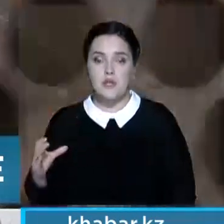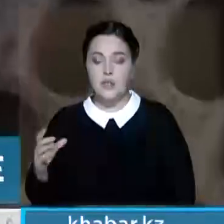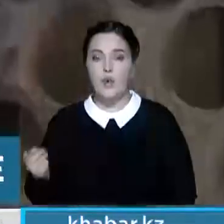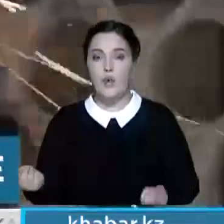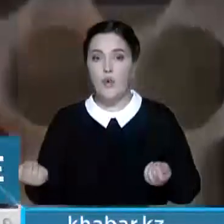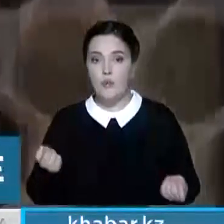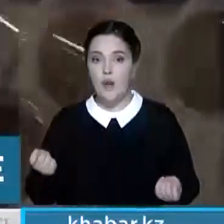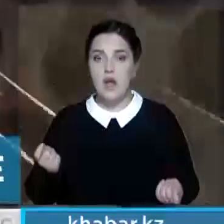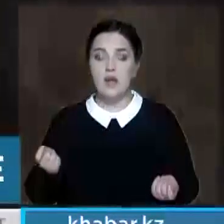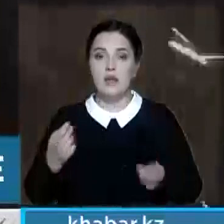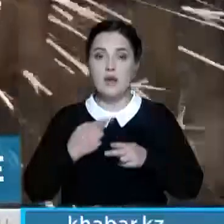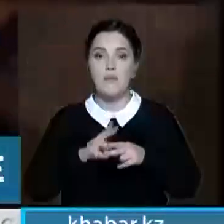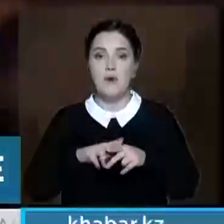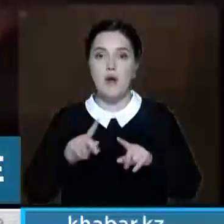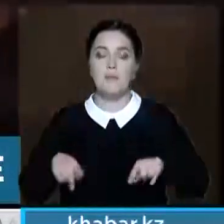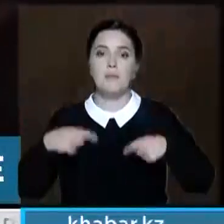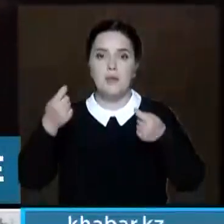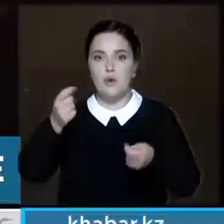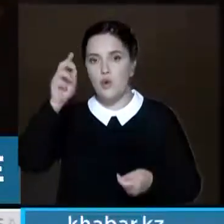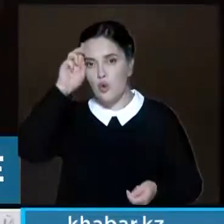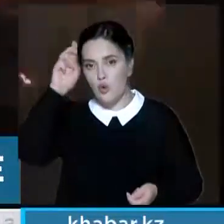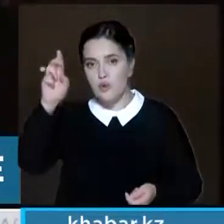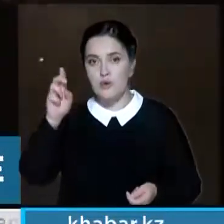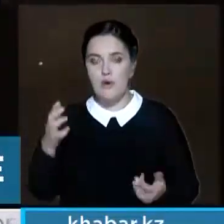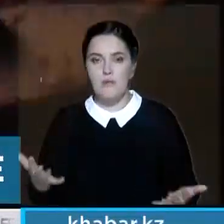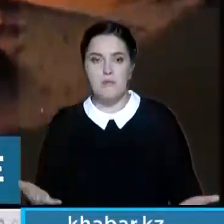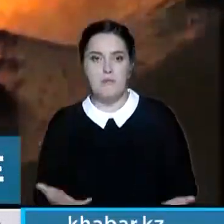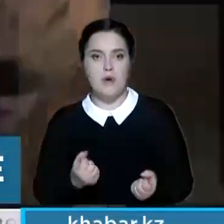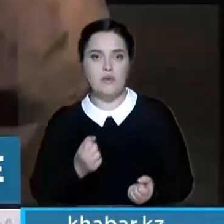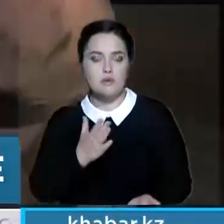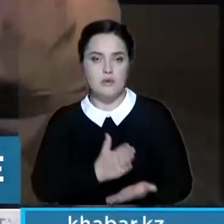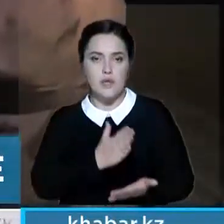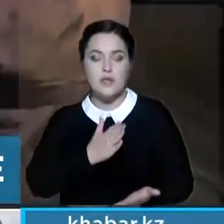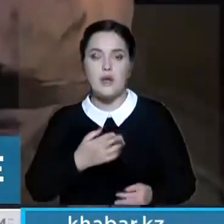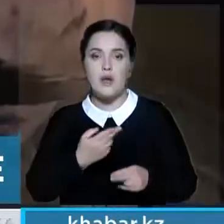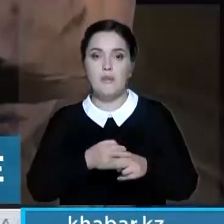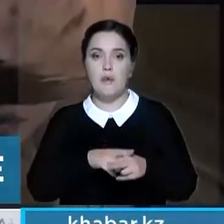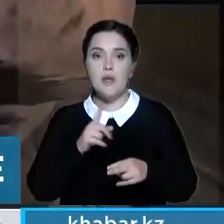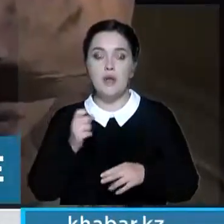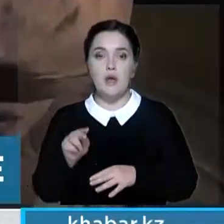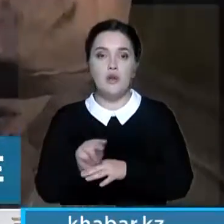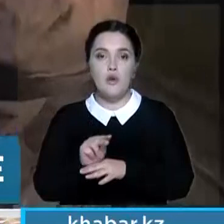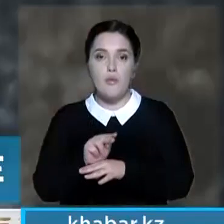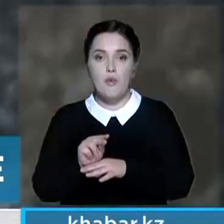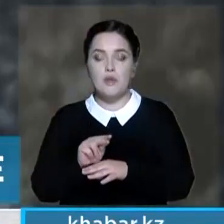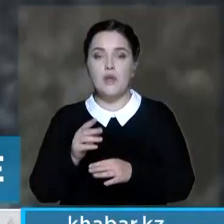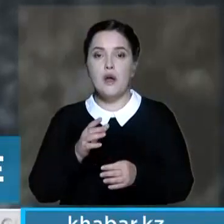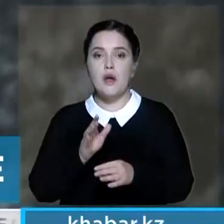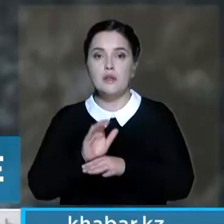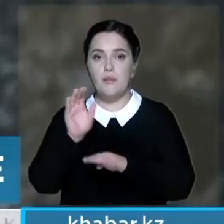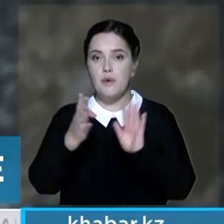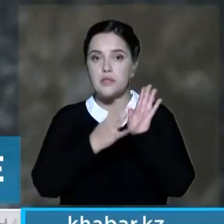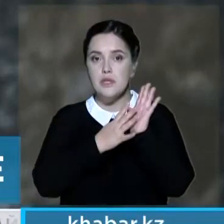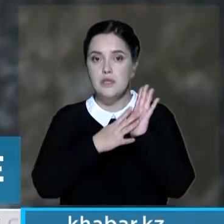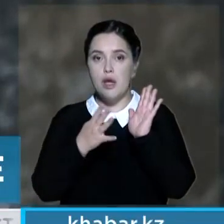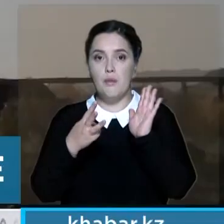управление частным объектом перешло к государству. И это спасло станцию. Из резерва правительства на ее ремонт направили порядка 9 миллиардов